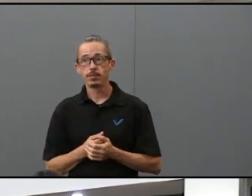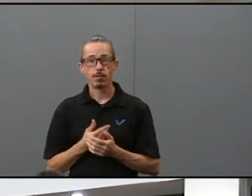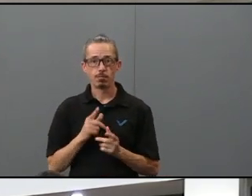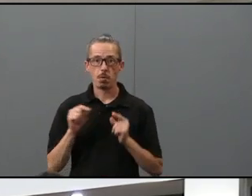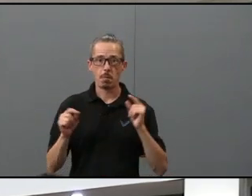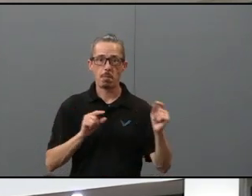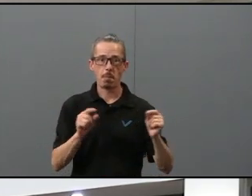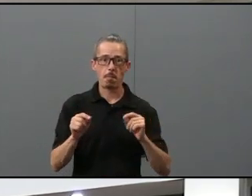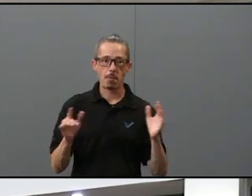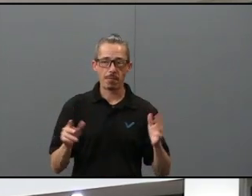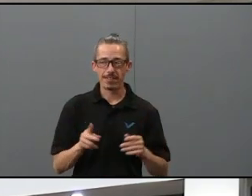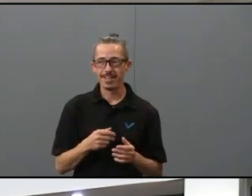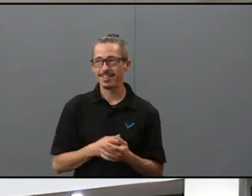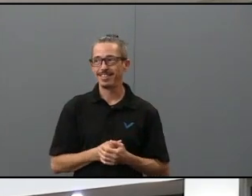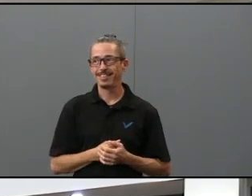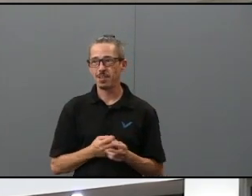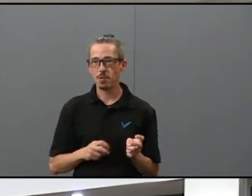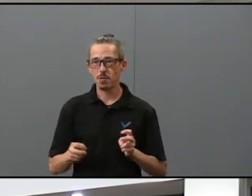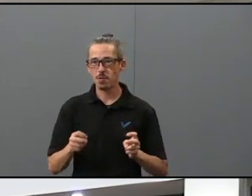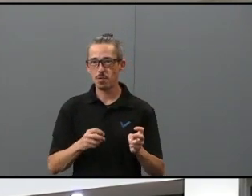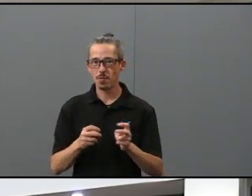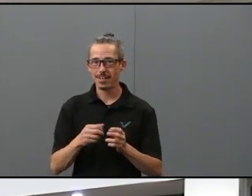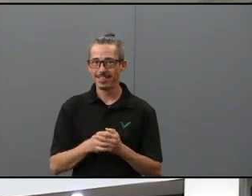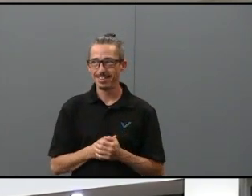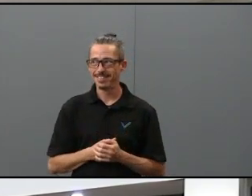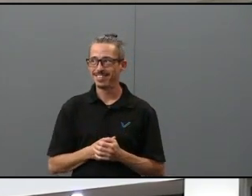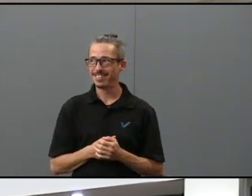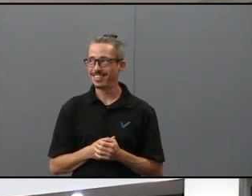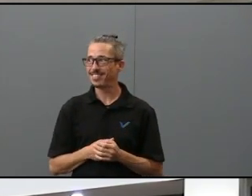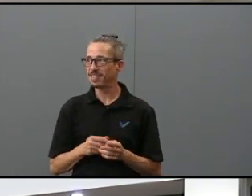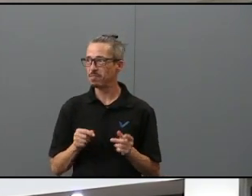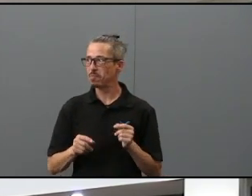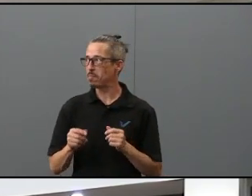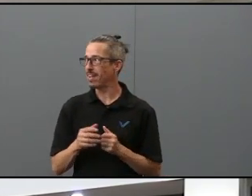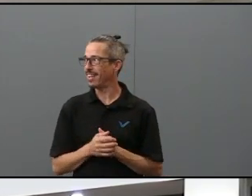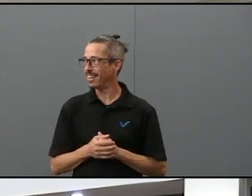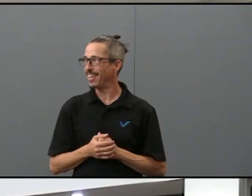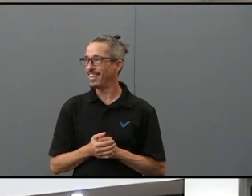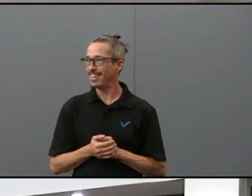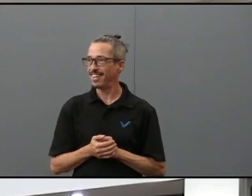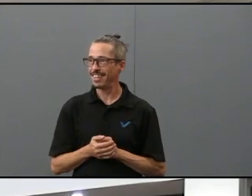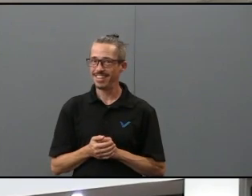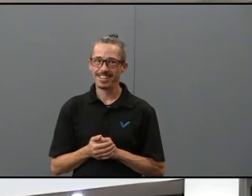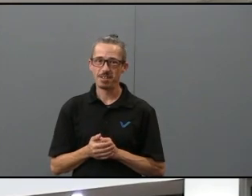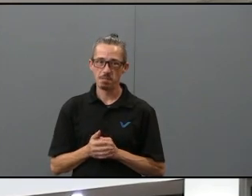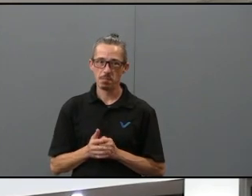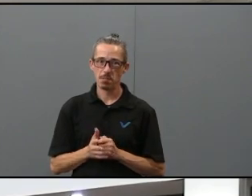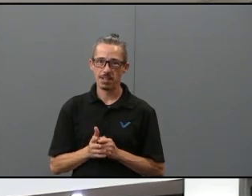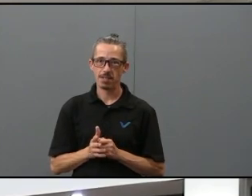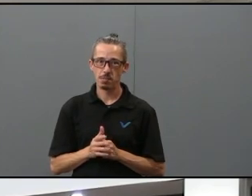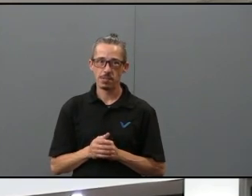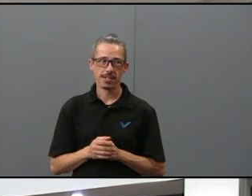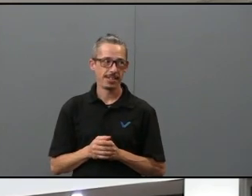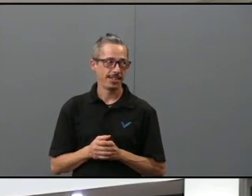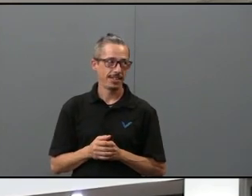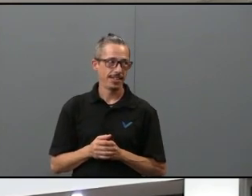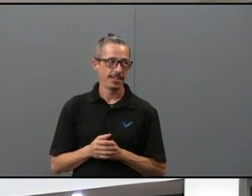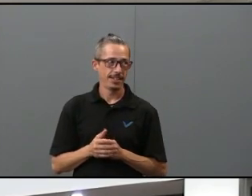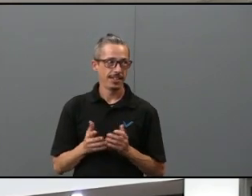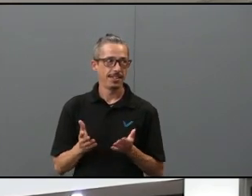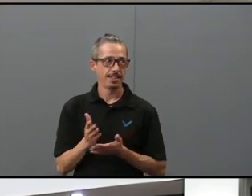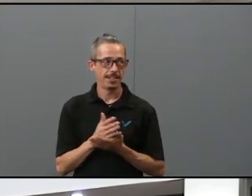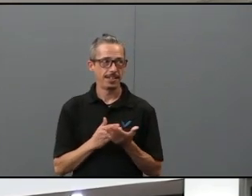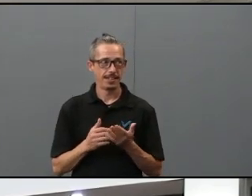divers créom j'appuie ah oui merci B ouais je j'étais parti vite j'étais parti vite s'il vous plaît ah il est